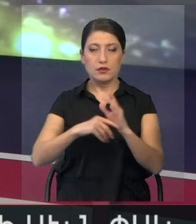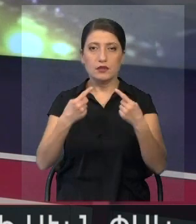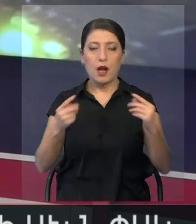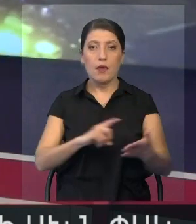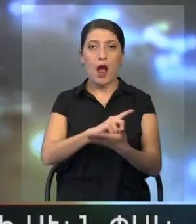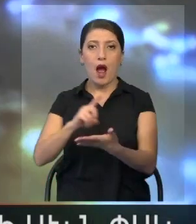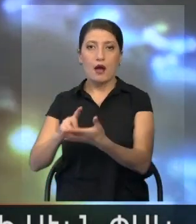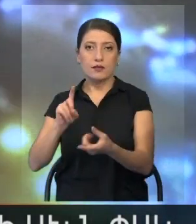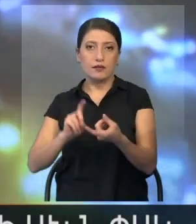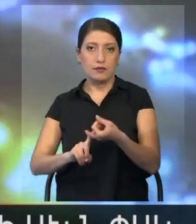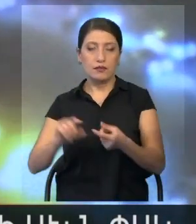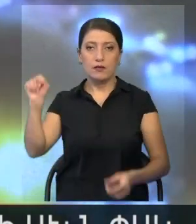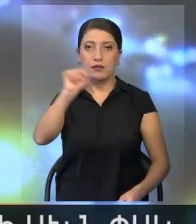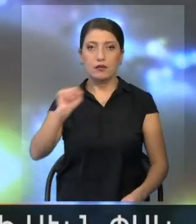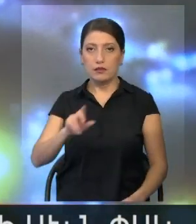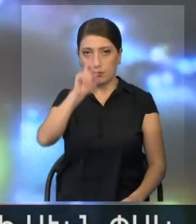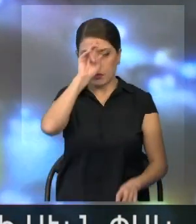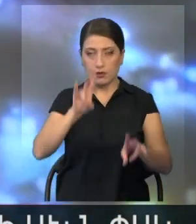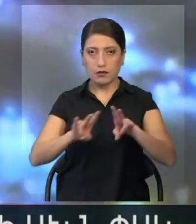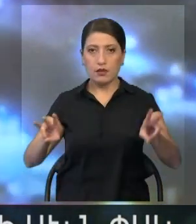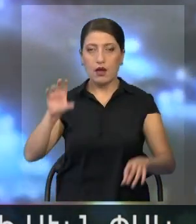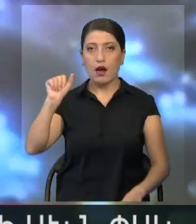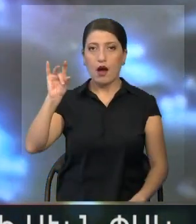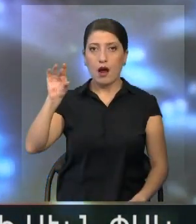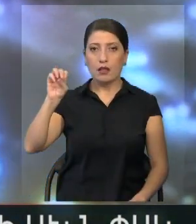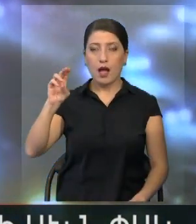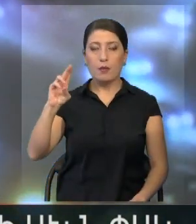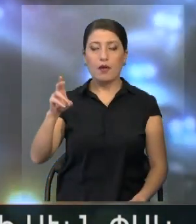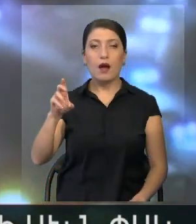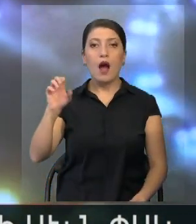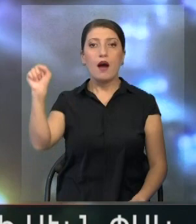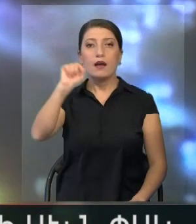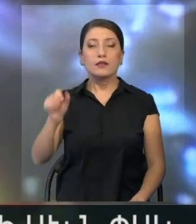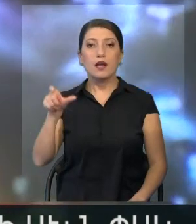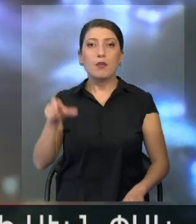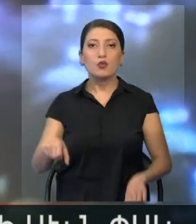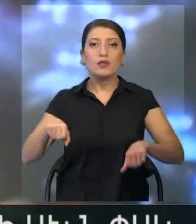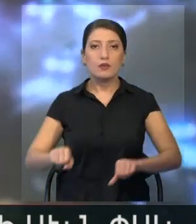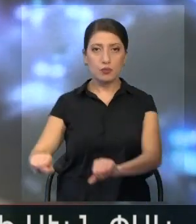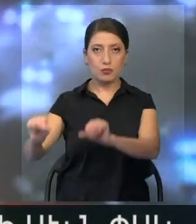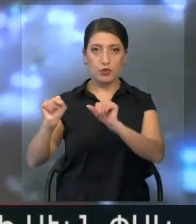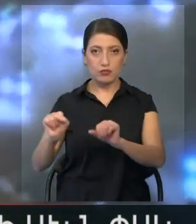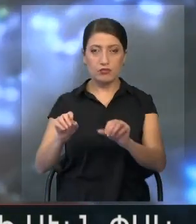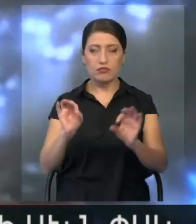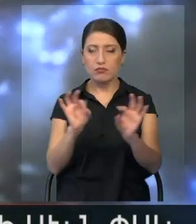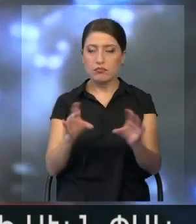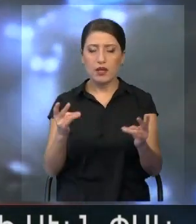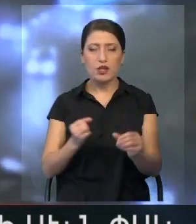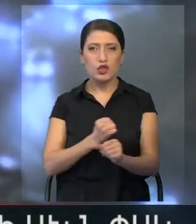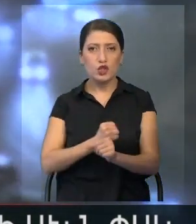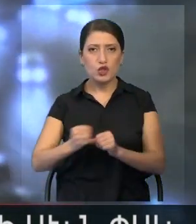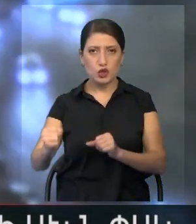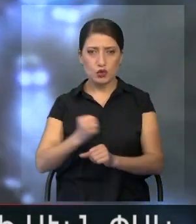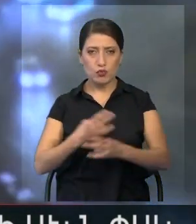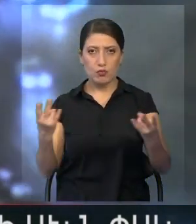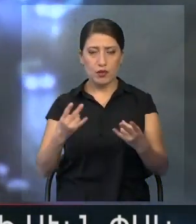բաժնում։ Արցախի պետնախարարի խորհրդական Արտակ Բեգլարյանը, Արցախի օմբուդսմեն Գեգամ Ստեփանյանը կարծում են, որ պետք է ավելացնել ճնշումը միջազգային այս